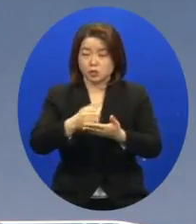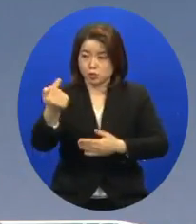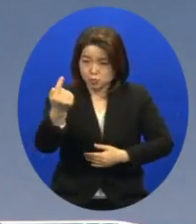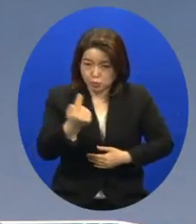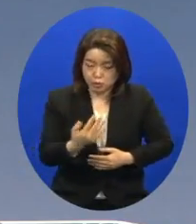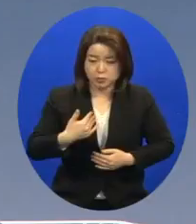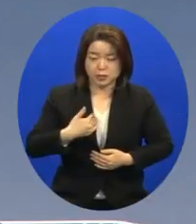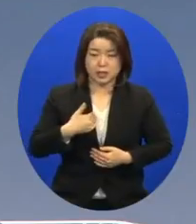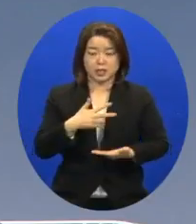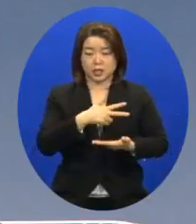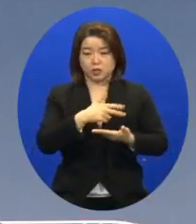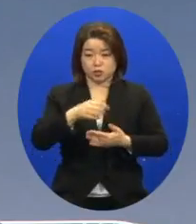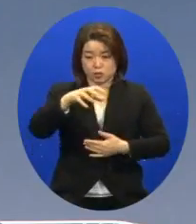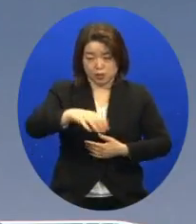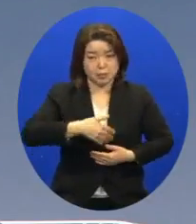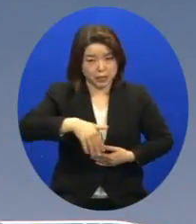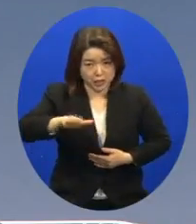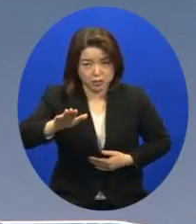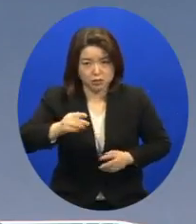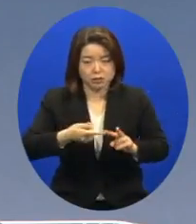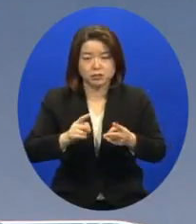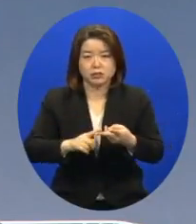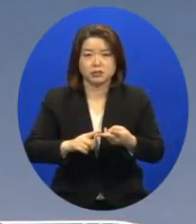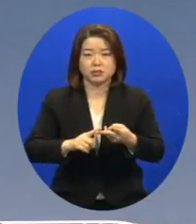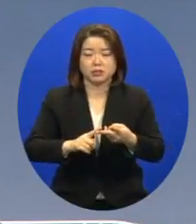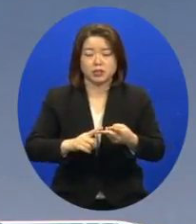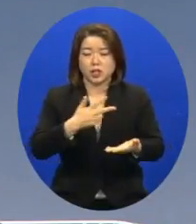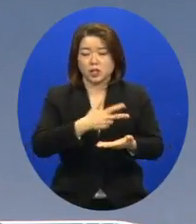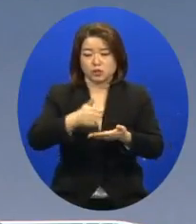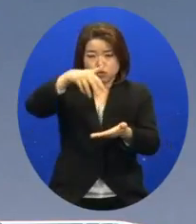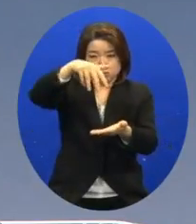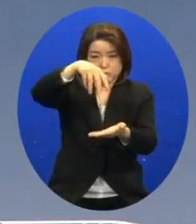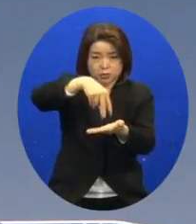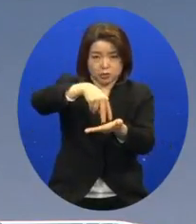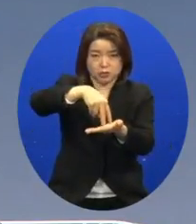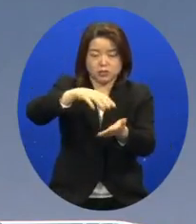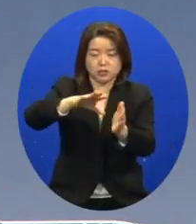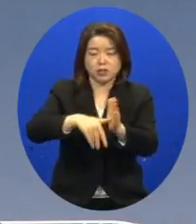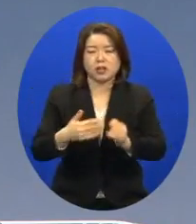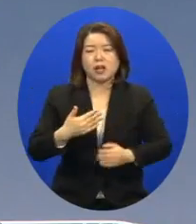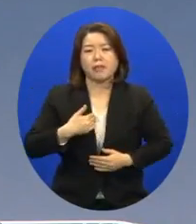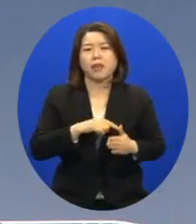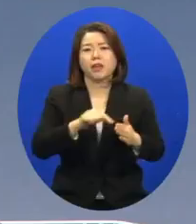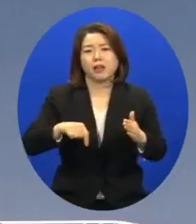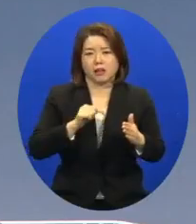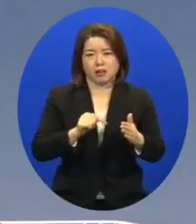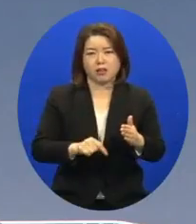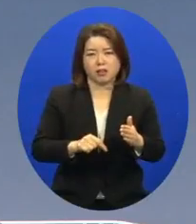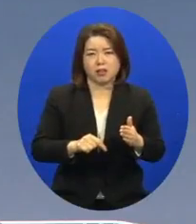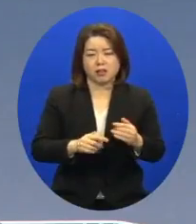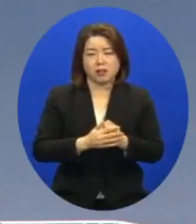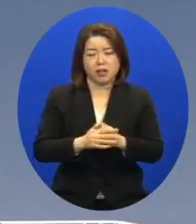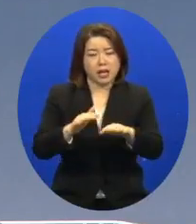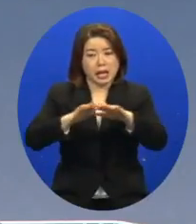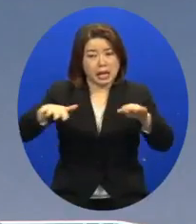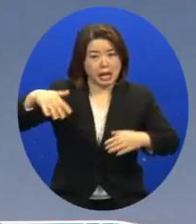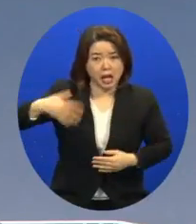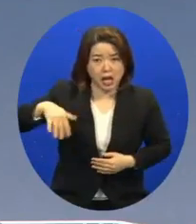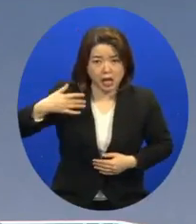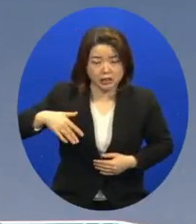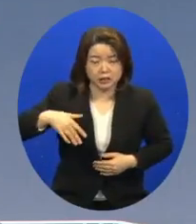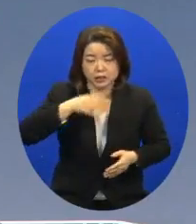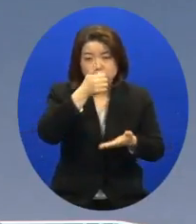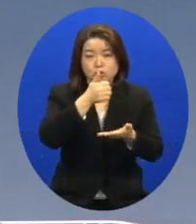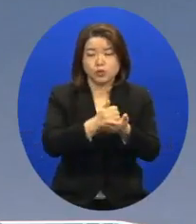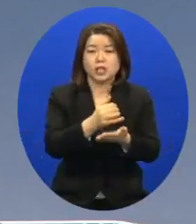우리가 주님 한테 가졌지 주님 앞에 섰을 때 우리 안에 해결하지 않고 있는